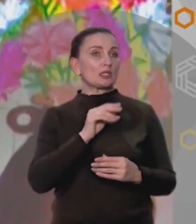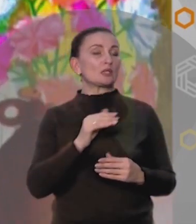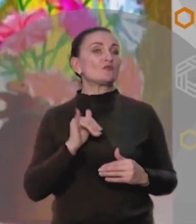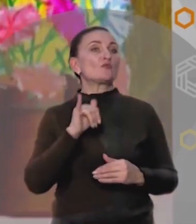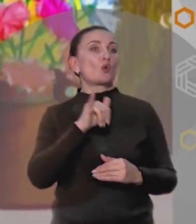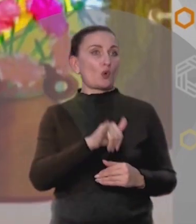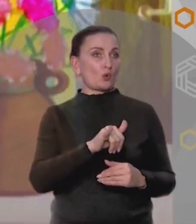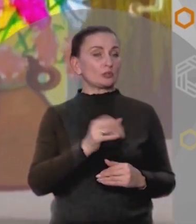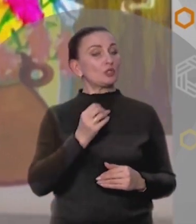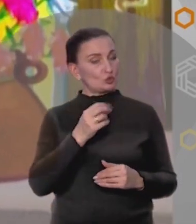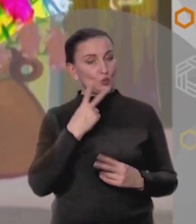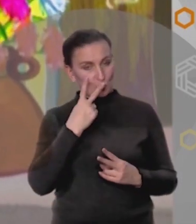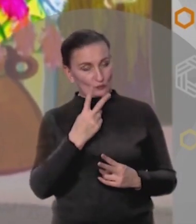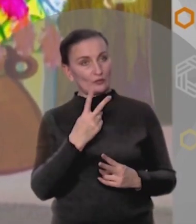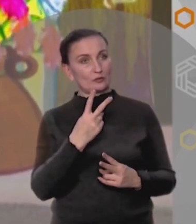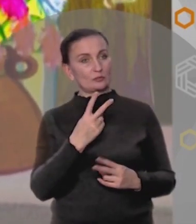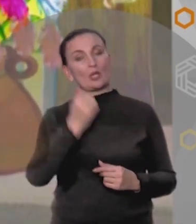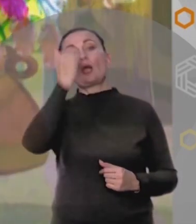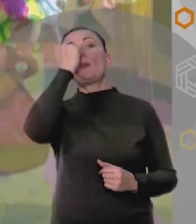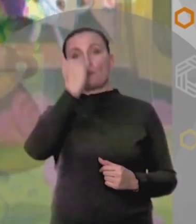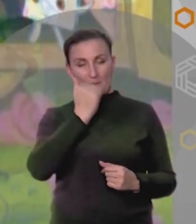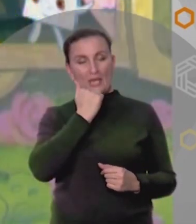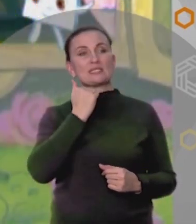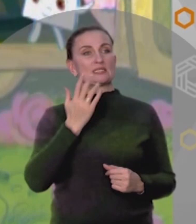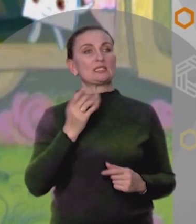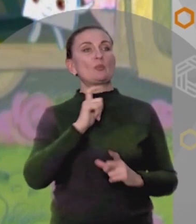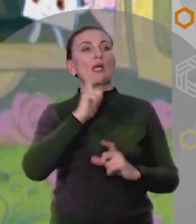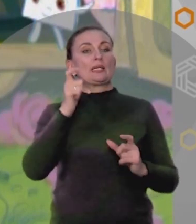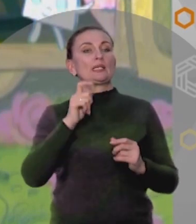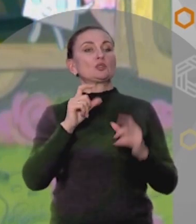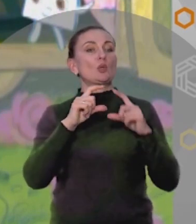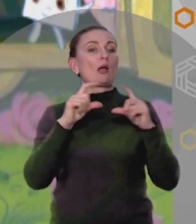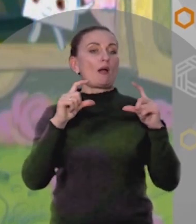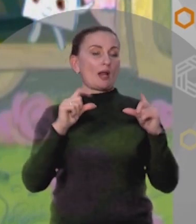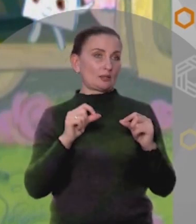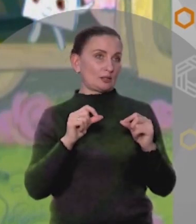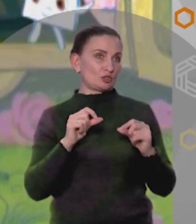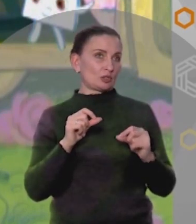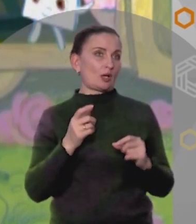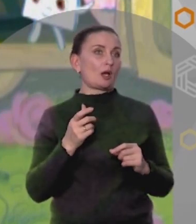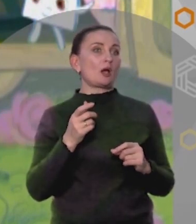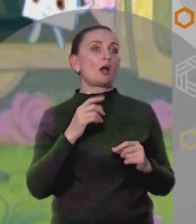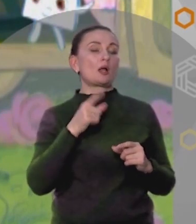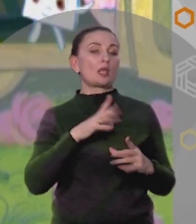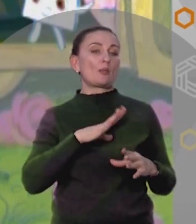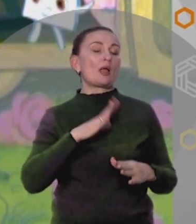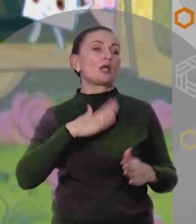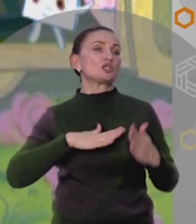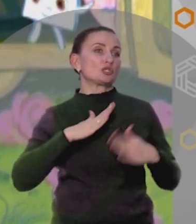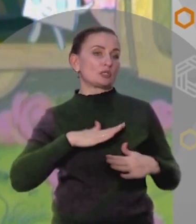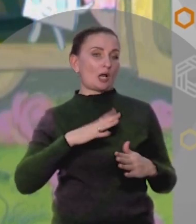буду прилетать в гости, так что еще увидимся. Спасибо! Крикнула клеточка вслед улетающему